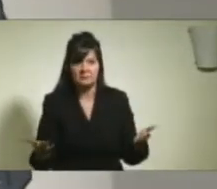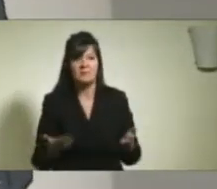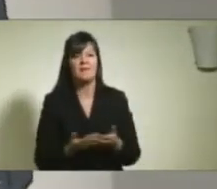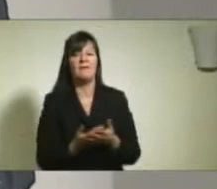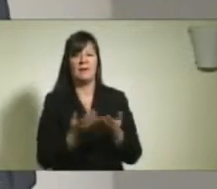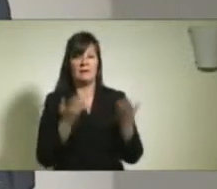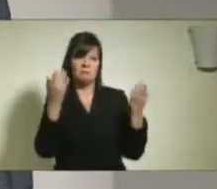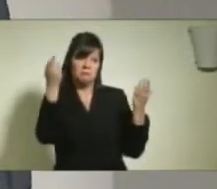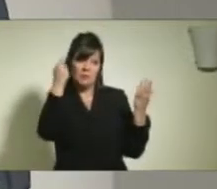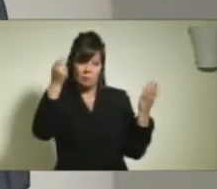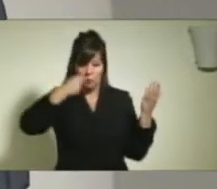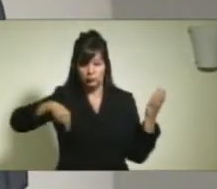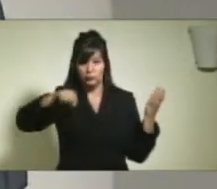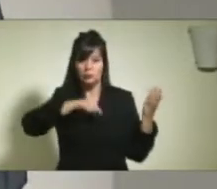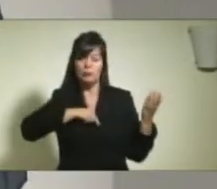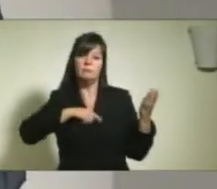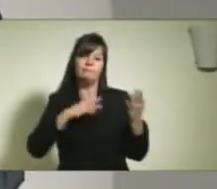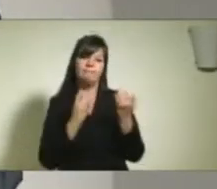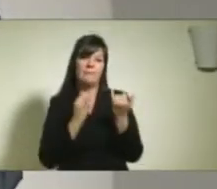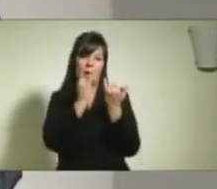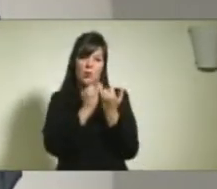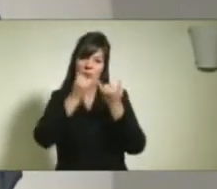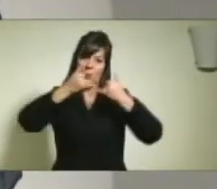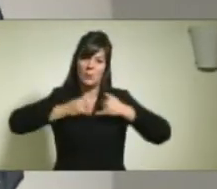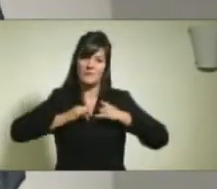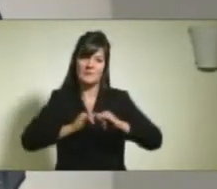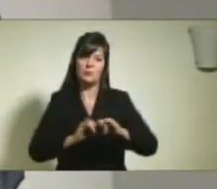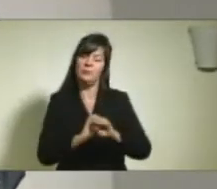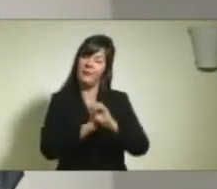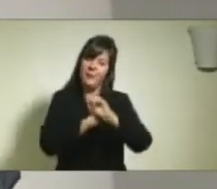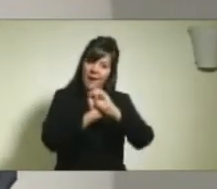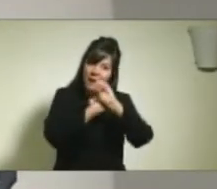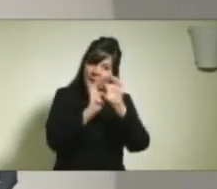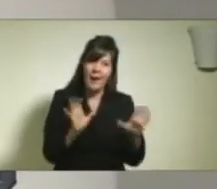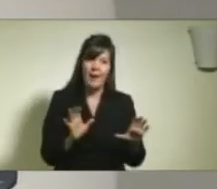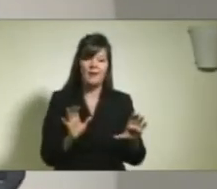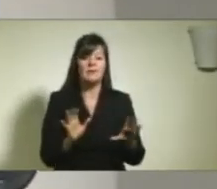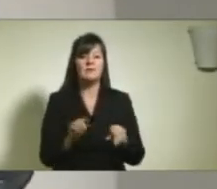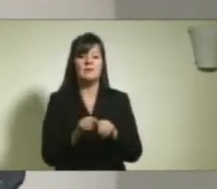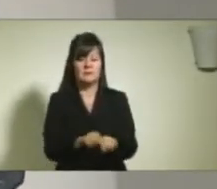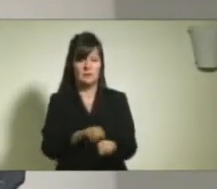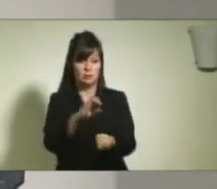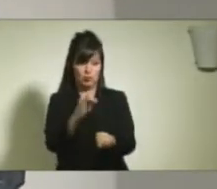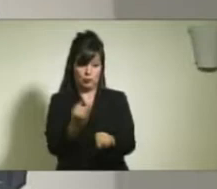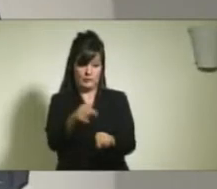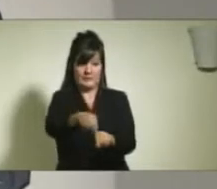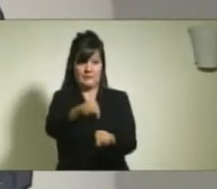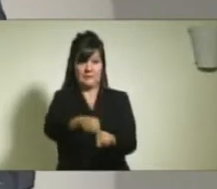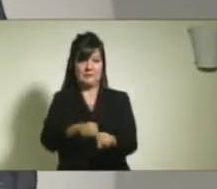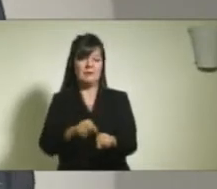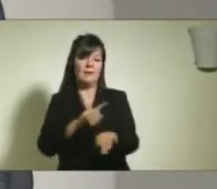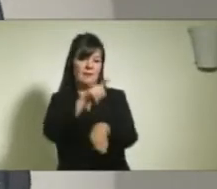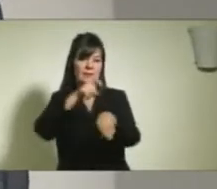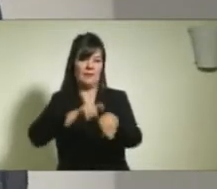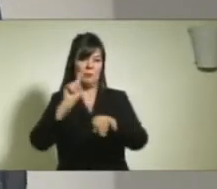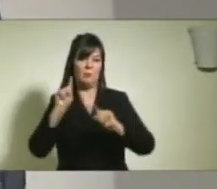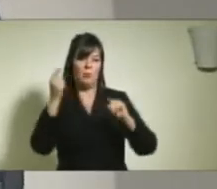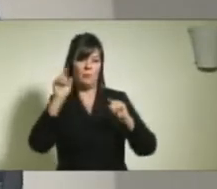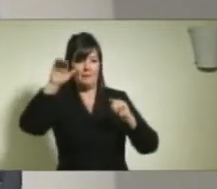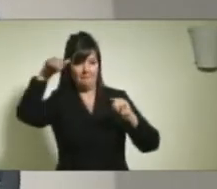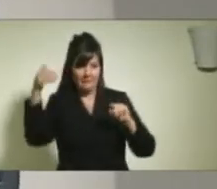lutte continue, c'est évident. Jeudi qui vient, c'est le 1er mai. C'est la